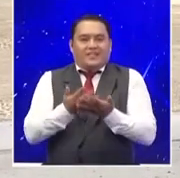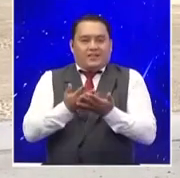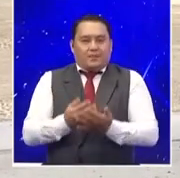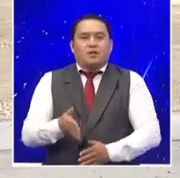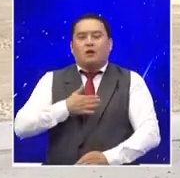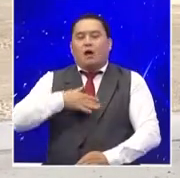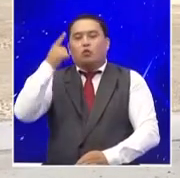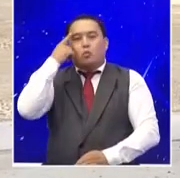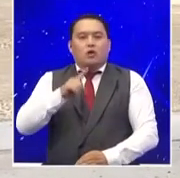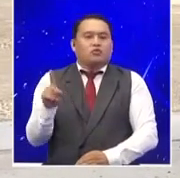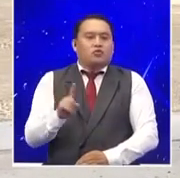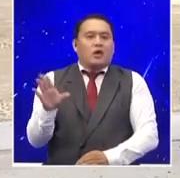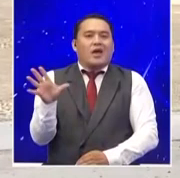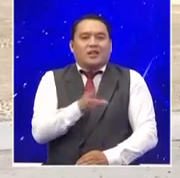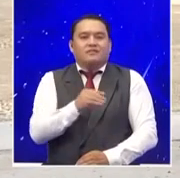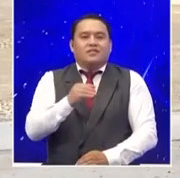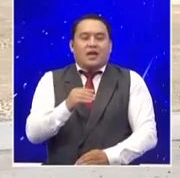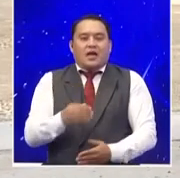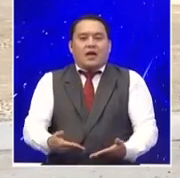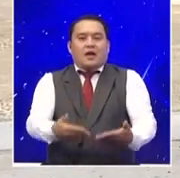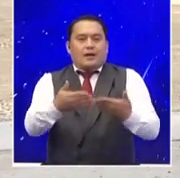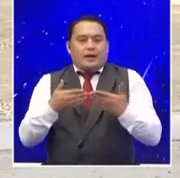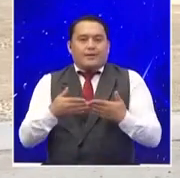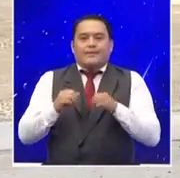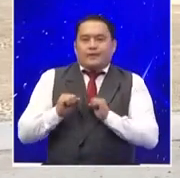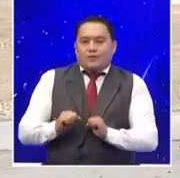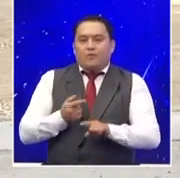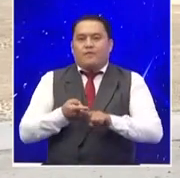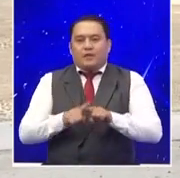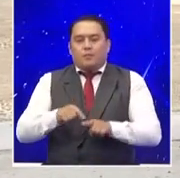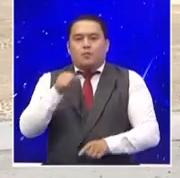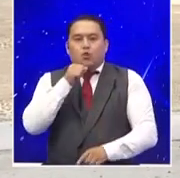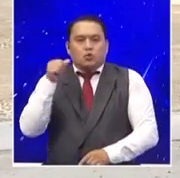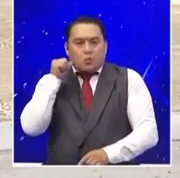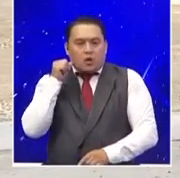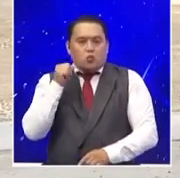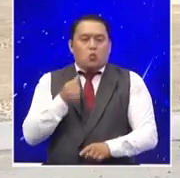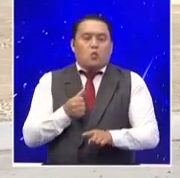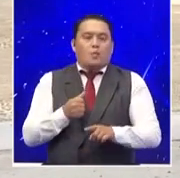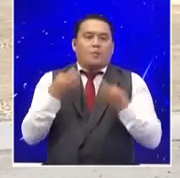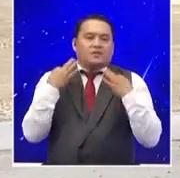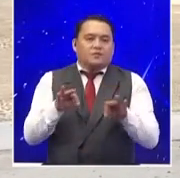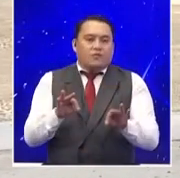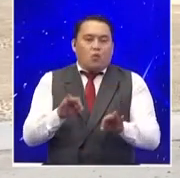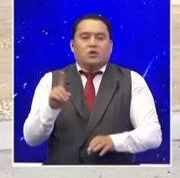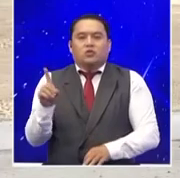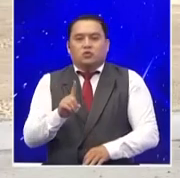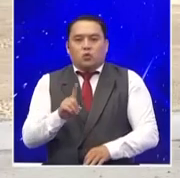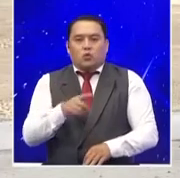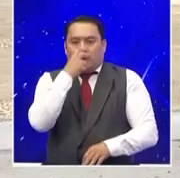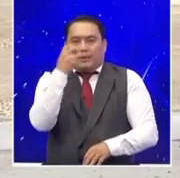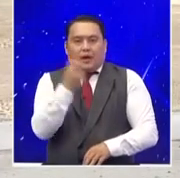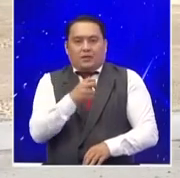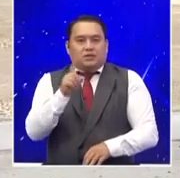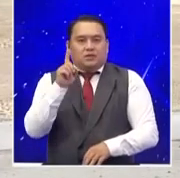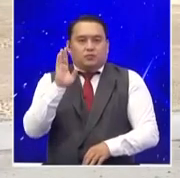думаю, что вот эти все меры, которые были приняты вот в этом году, в том году, я думаю, они позволят уйти от этого неприятного